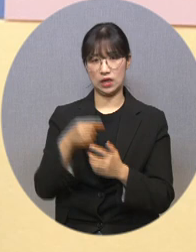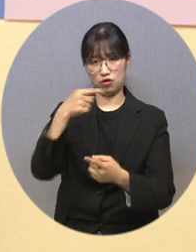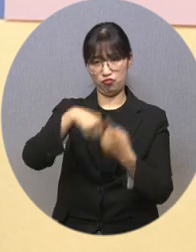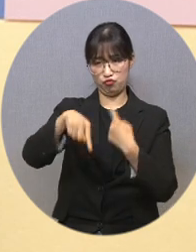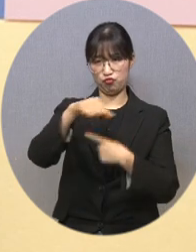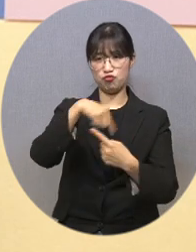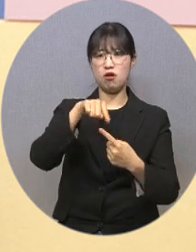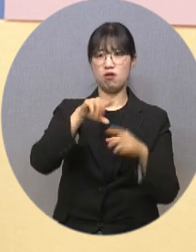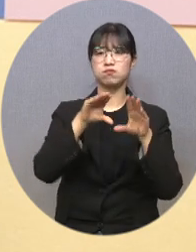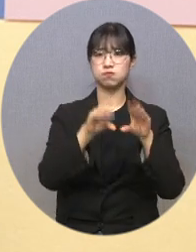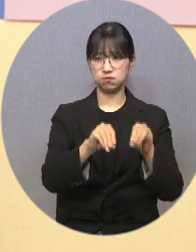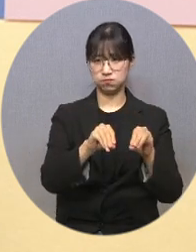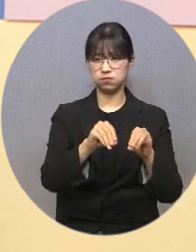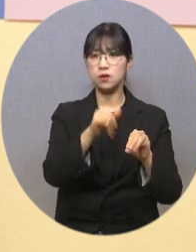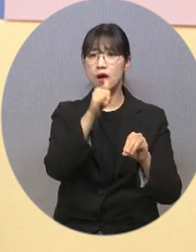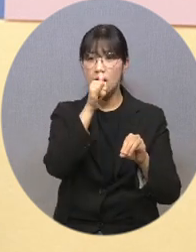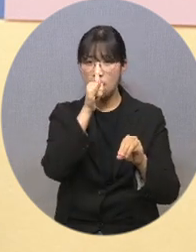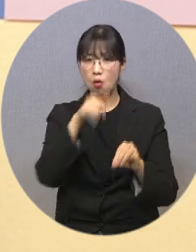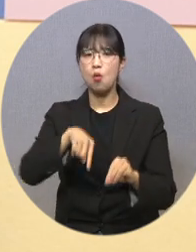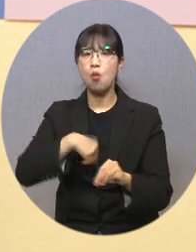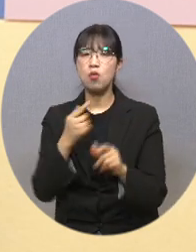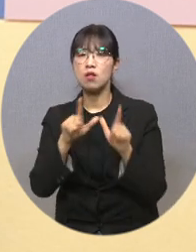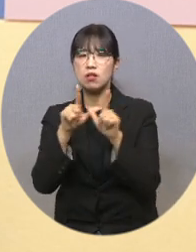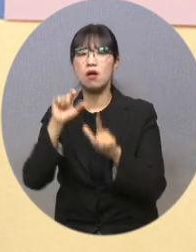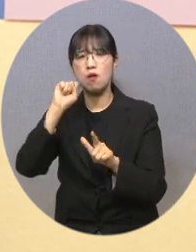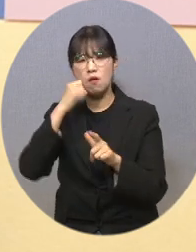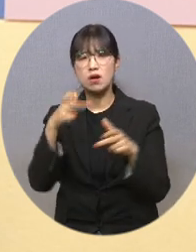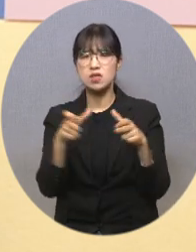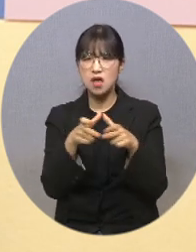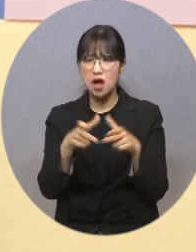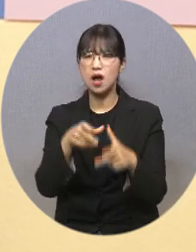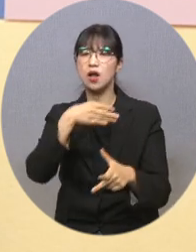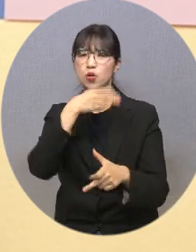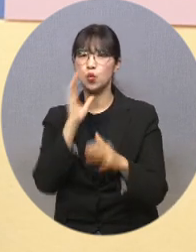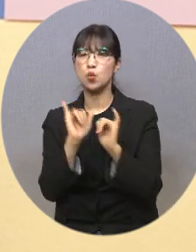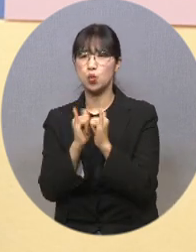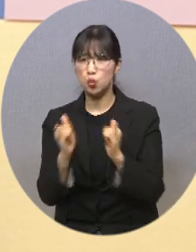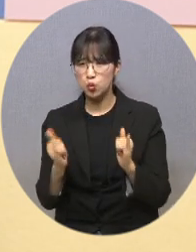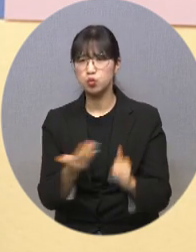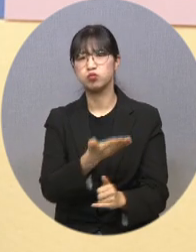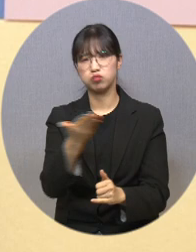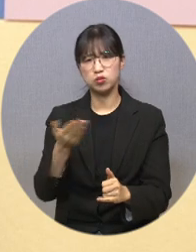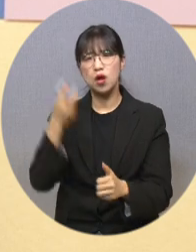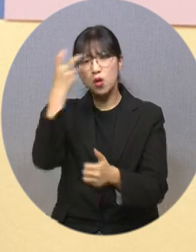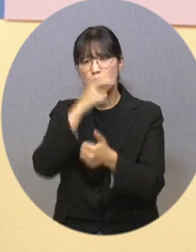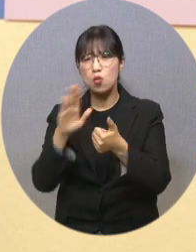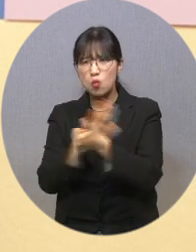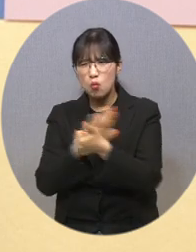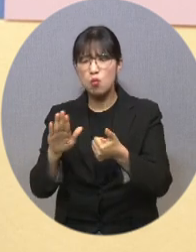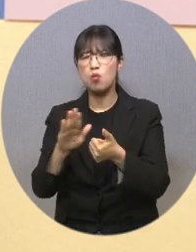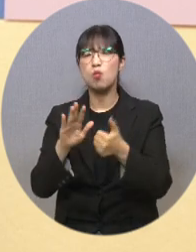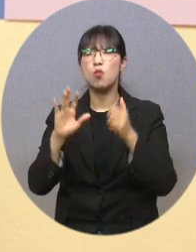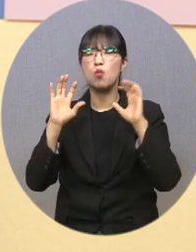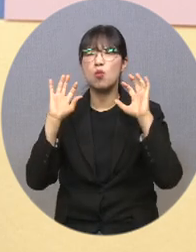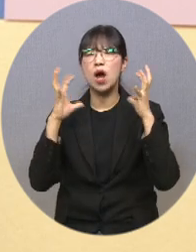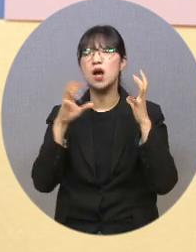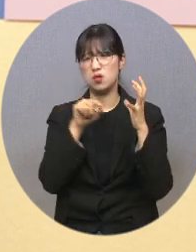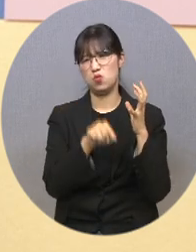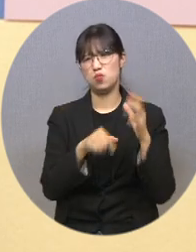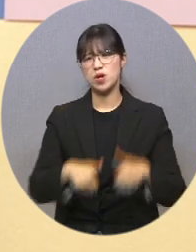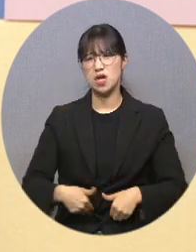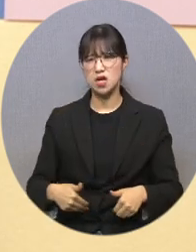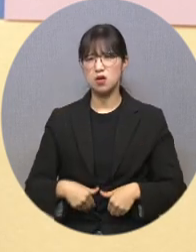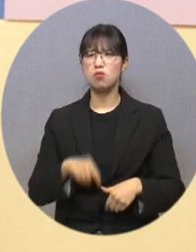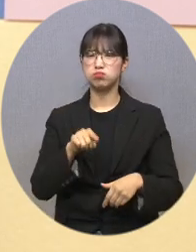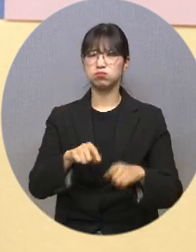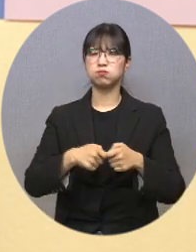중단된 것도 있고 혼자 생활이 어려운 장애인이나 노인분들 또 돌봄 취약 아동도 그만큼